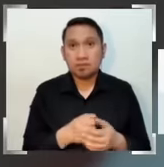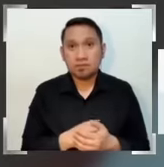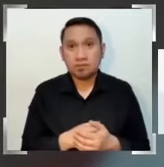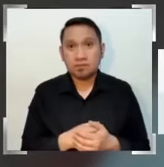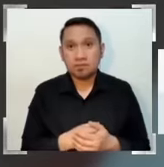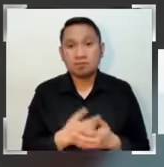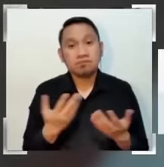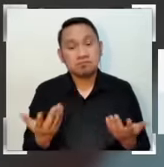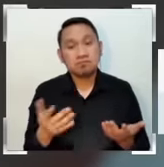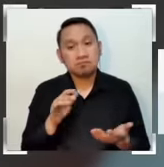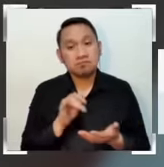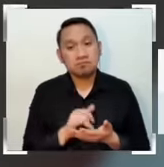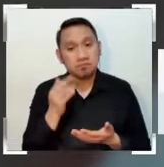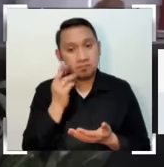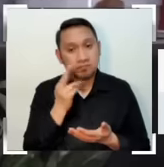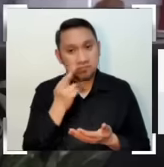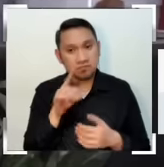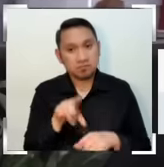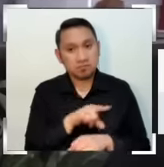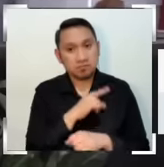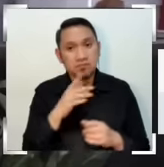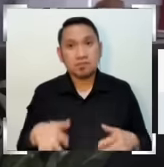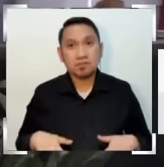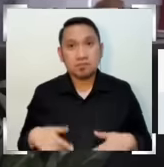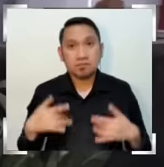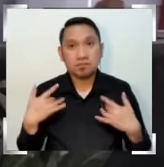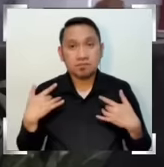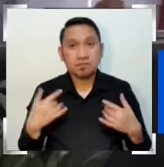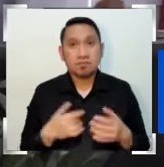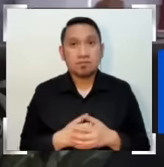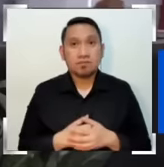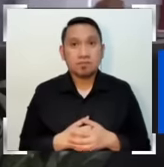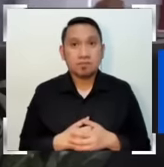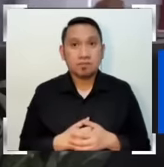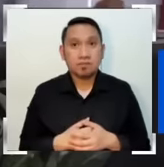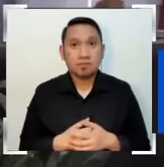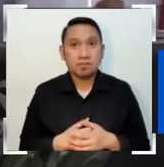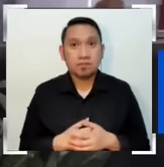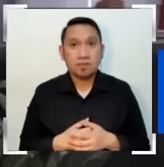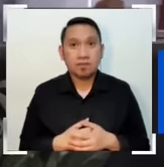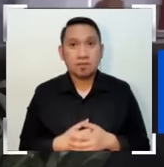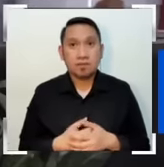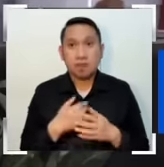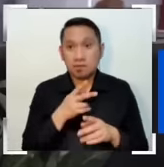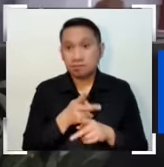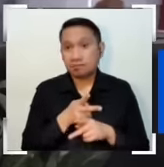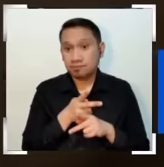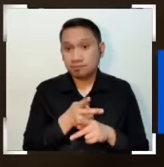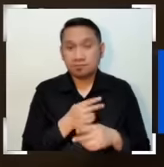susi sa mahabang buhay ni Phil. Sa maayos na pag-aalaga,